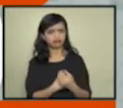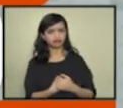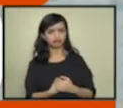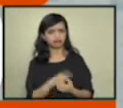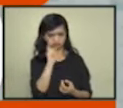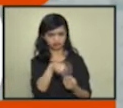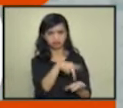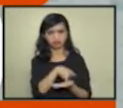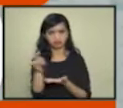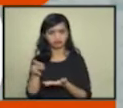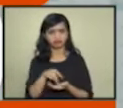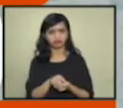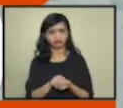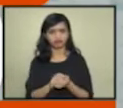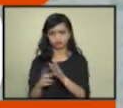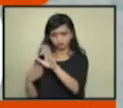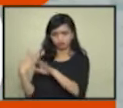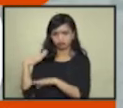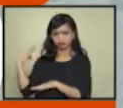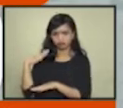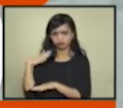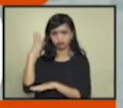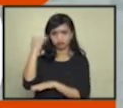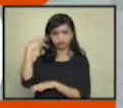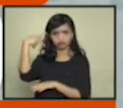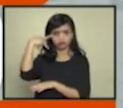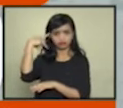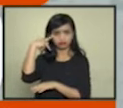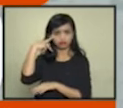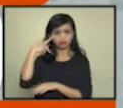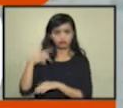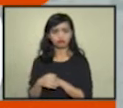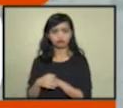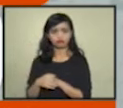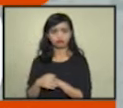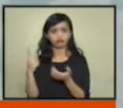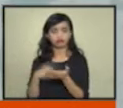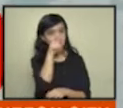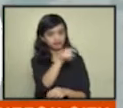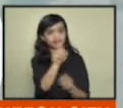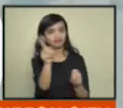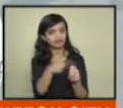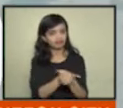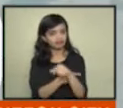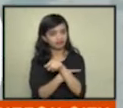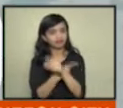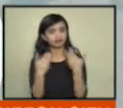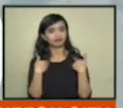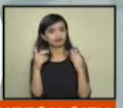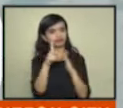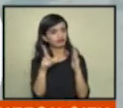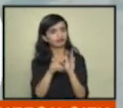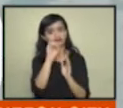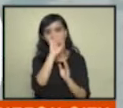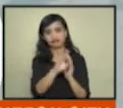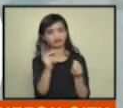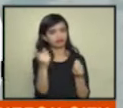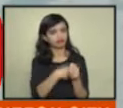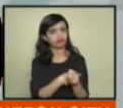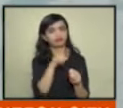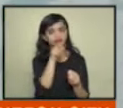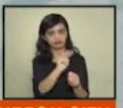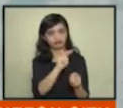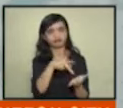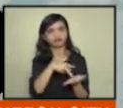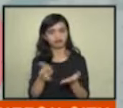di ikaw magbayad. Teka muna ho, kasi si Pepe ho, pwede nyo i-check dun kung... Sir, nasa batas natin, kapag tinanggal mo, kailangan magbayad